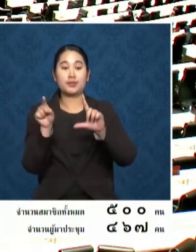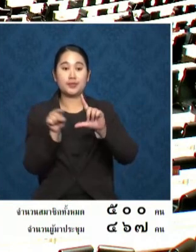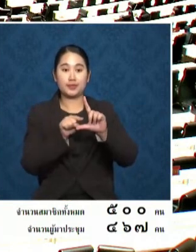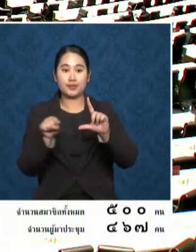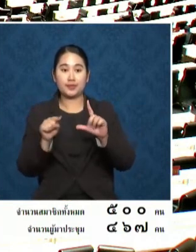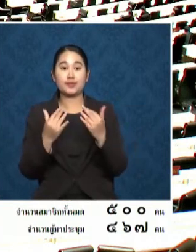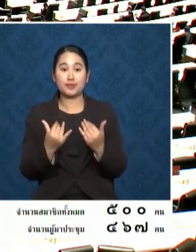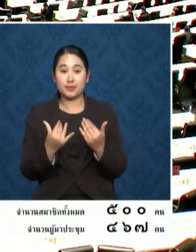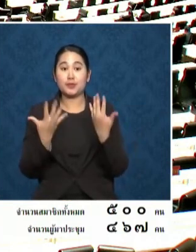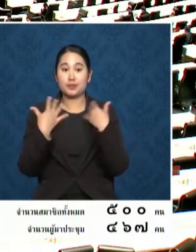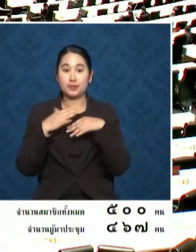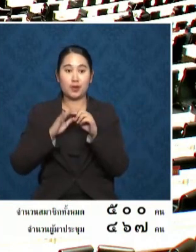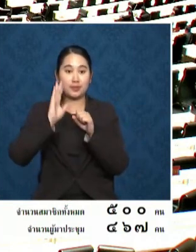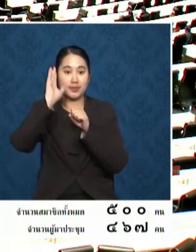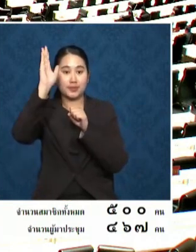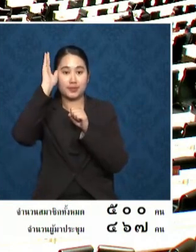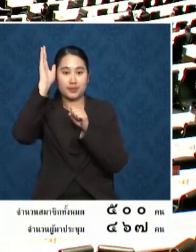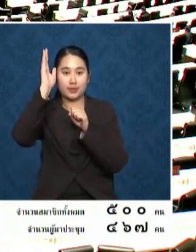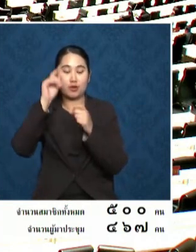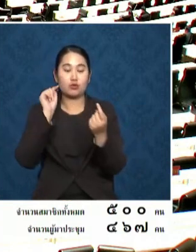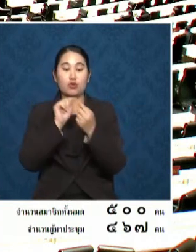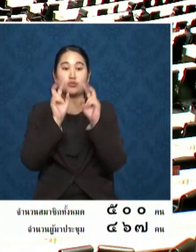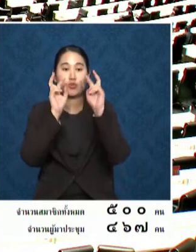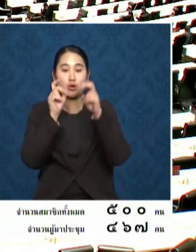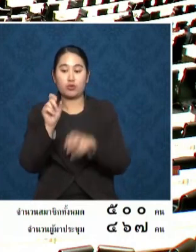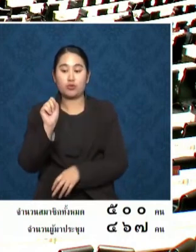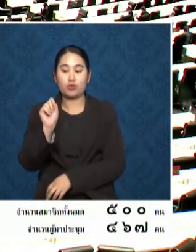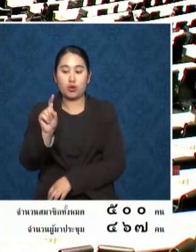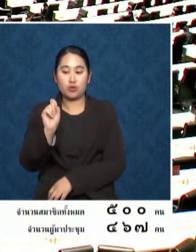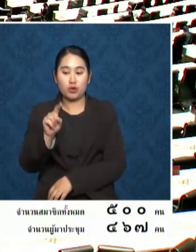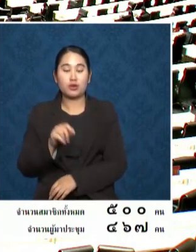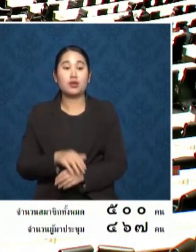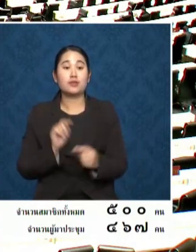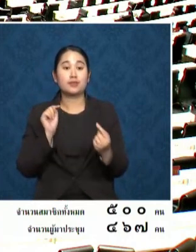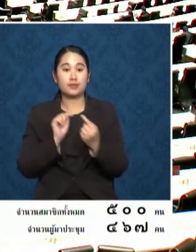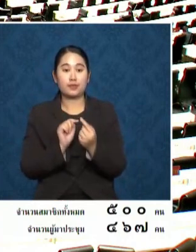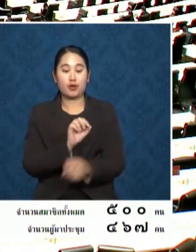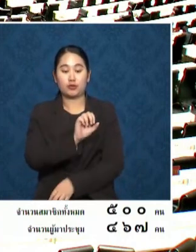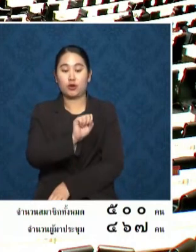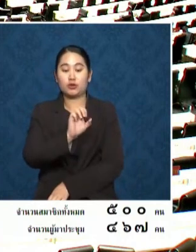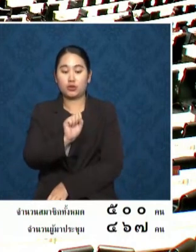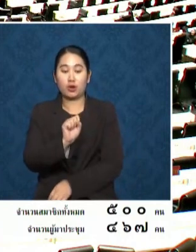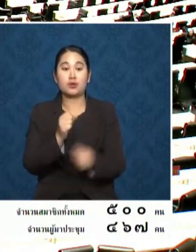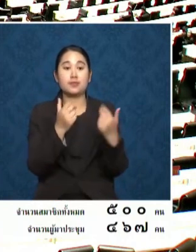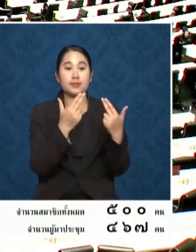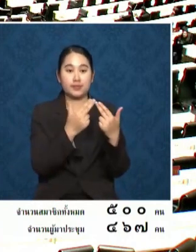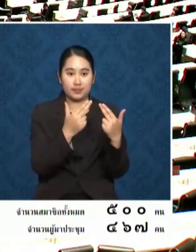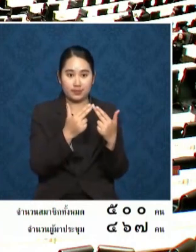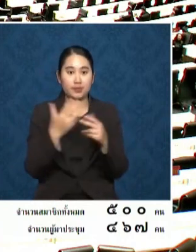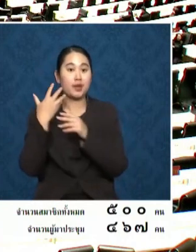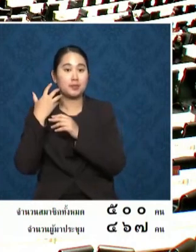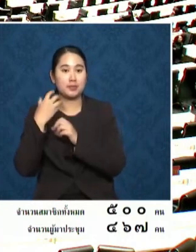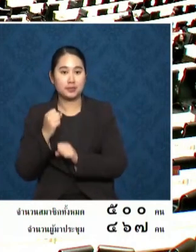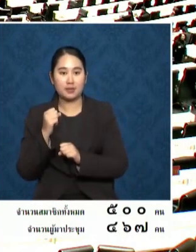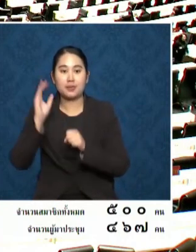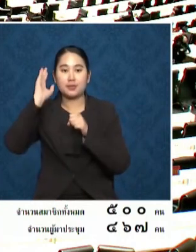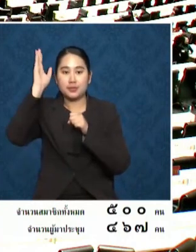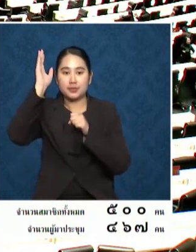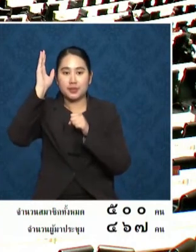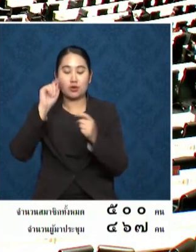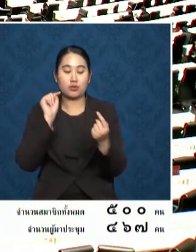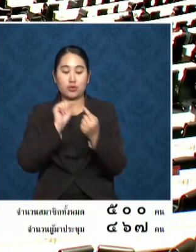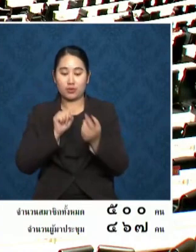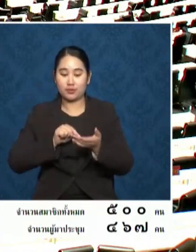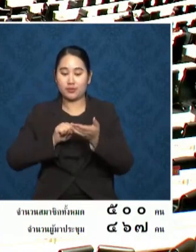ในการอภิปรายยัตติด่วนด้วยวาจาที่เพื่อนสมาชิกจากพรรครวมไทยสร้างชาติและเพื่อนสมาชิกจากพรรคประชาธิปัตย์ได้เสนอเกี่ยวกับการทบ